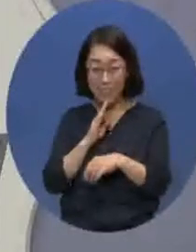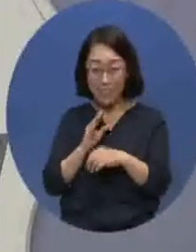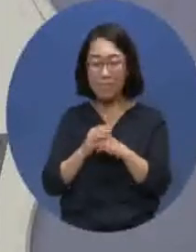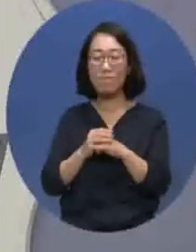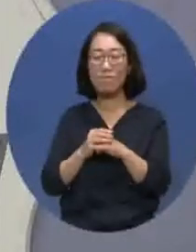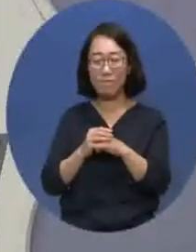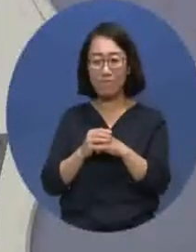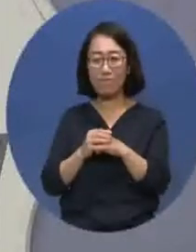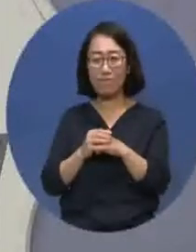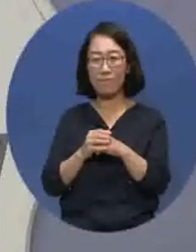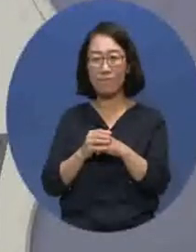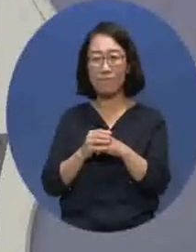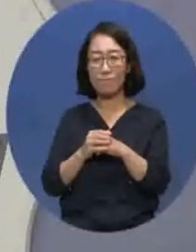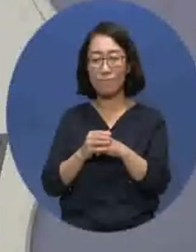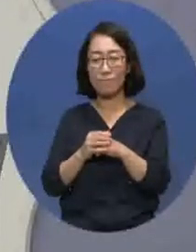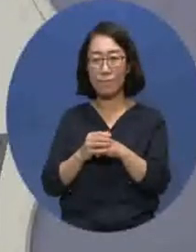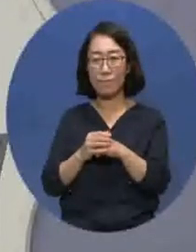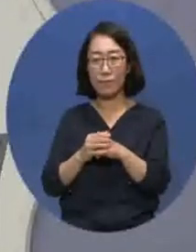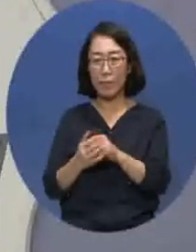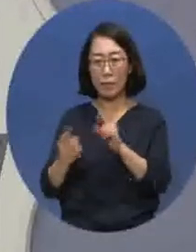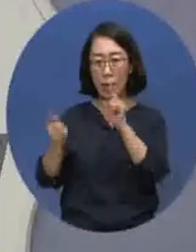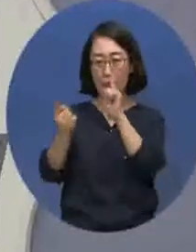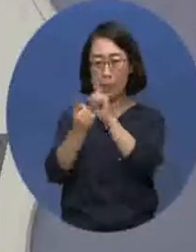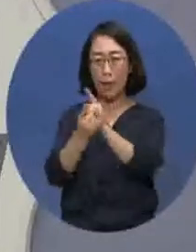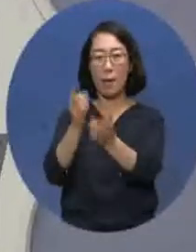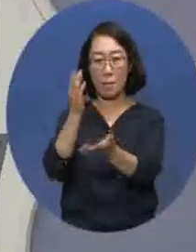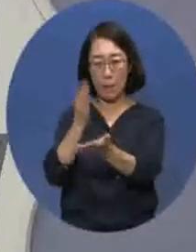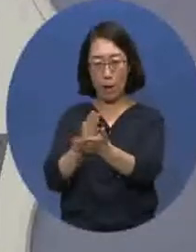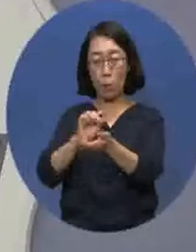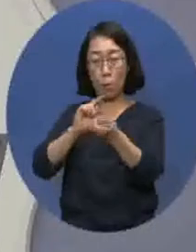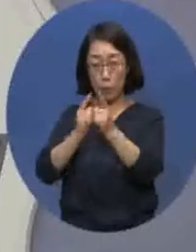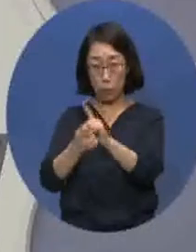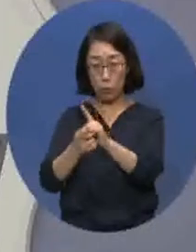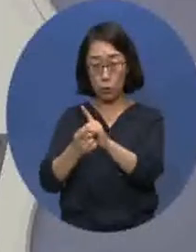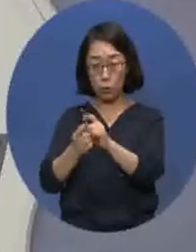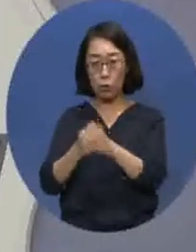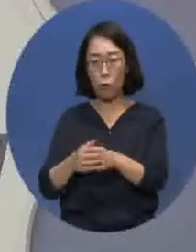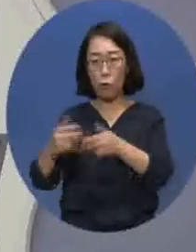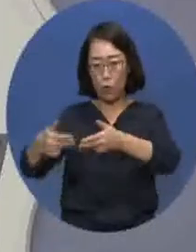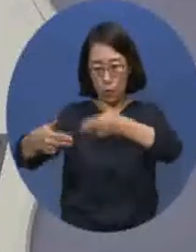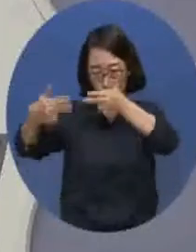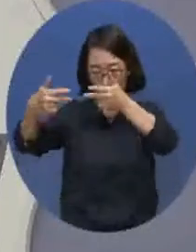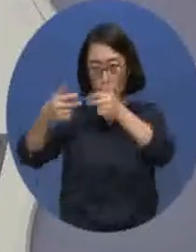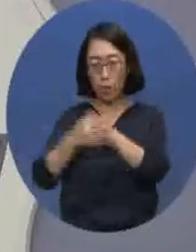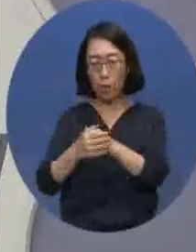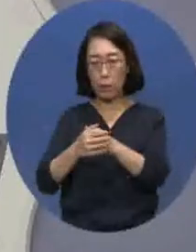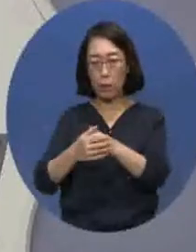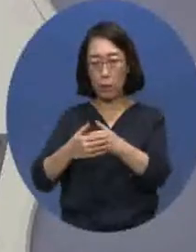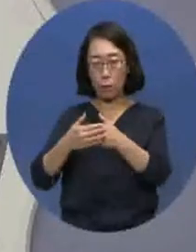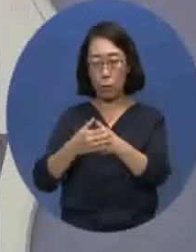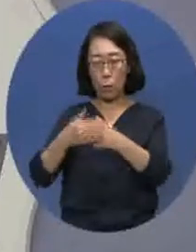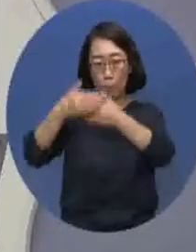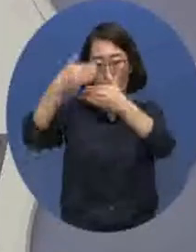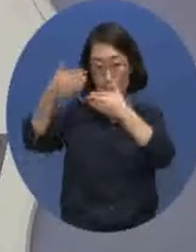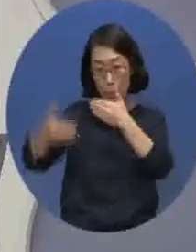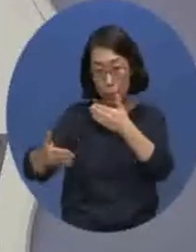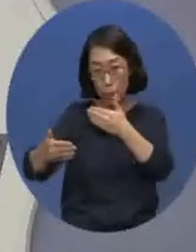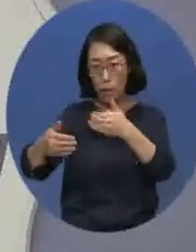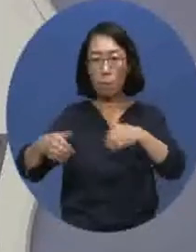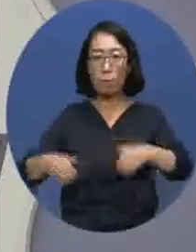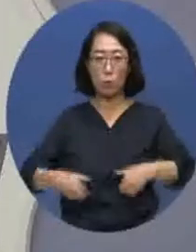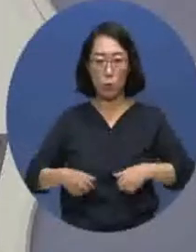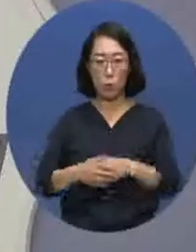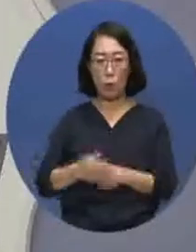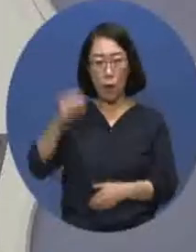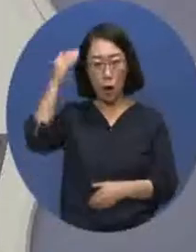4 비대면 이라는 우리가 정말 기상천외한 세상을 살고 있습니다 우리 대한민국